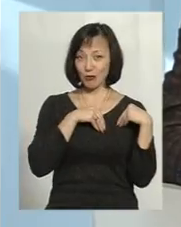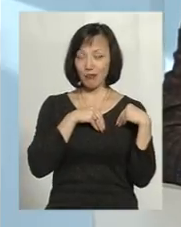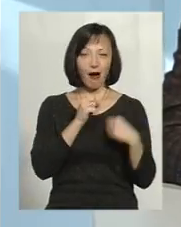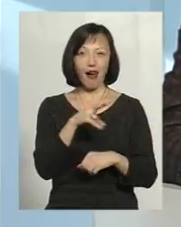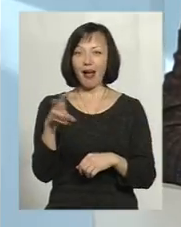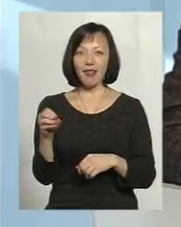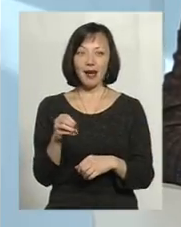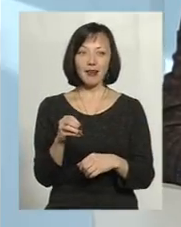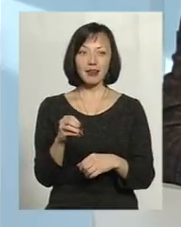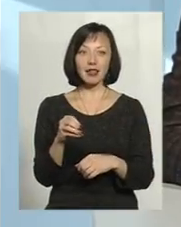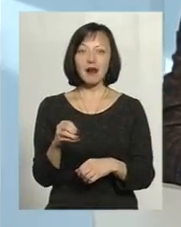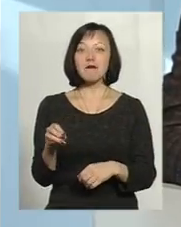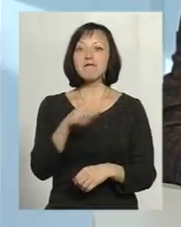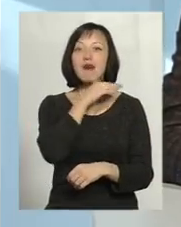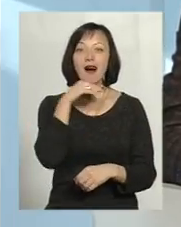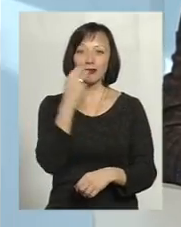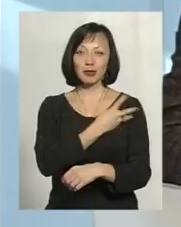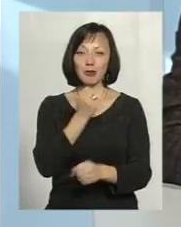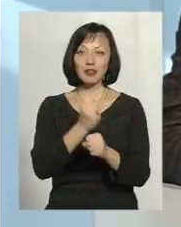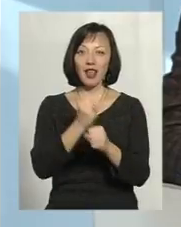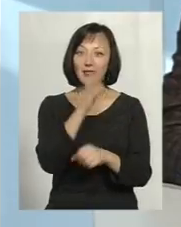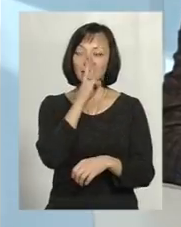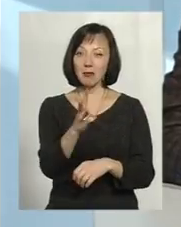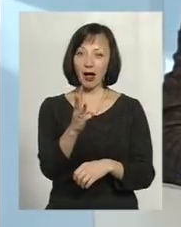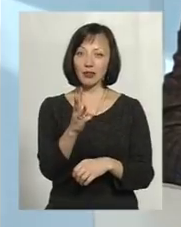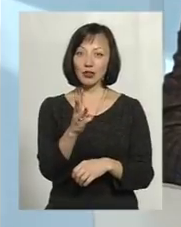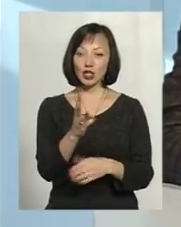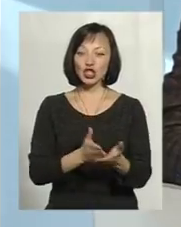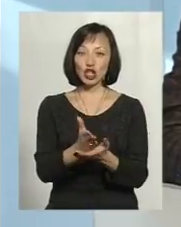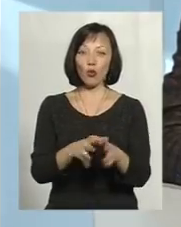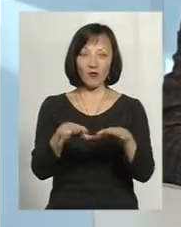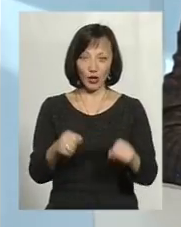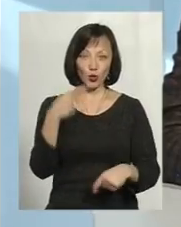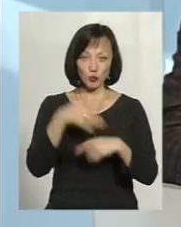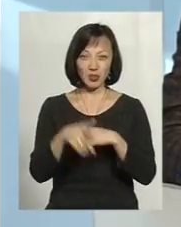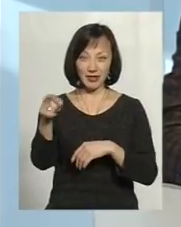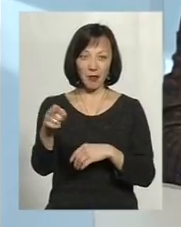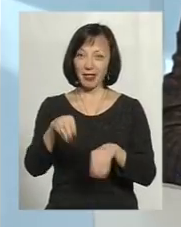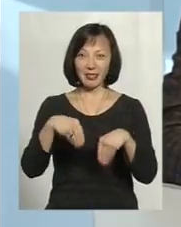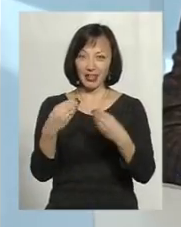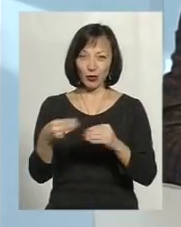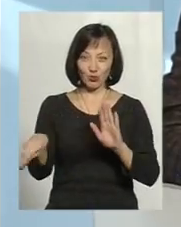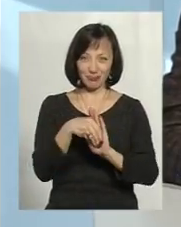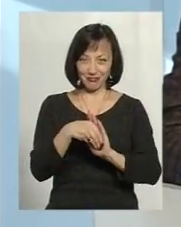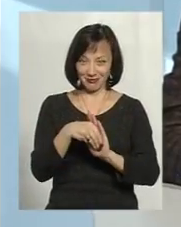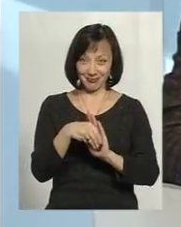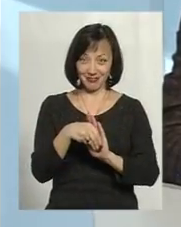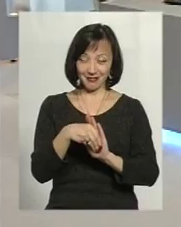але сильно багато бажаючих працювати на заробітну плату чиновника, розуміючи, що там тобі не дадуть взяти